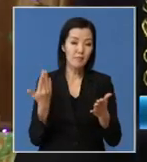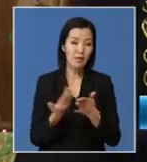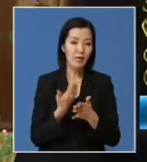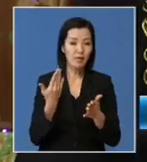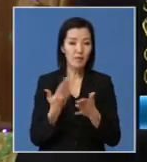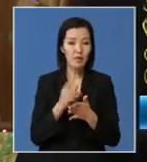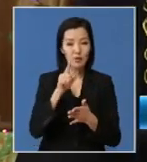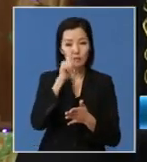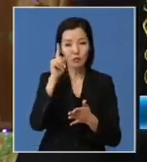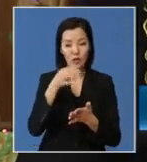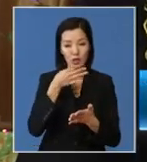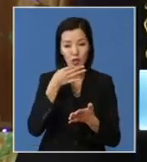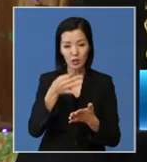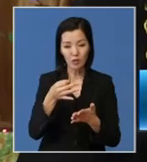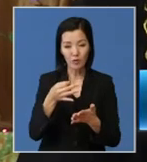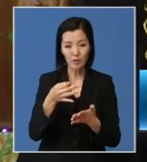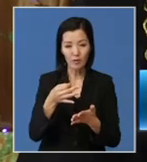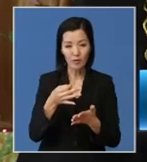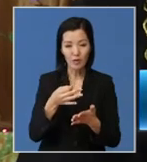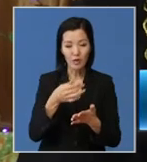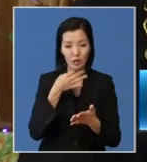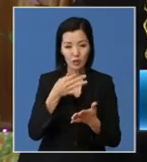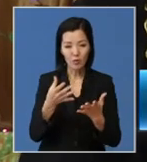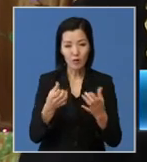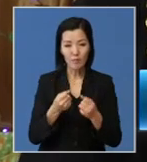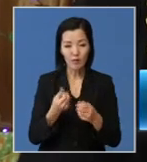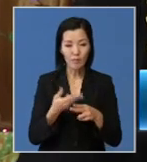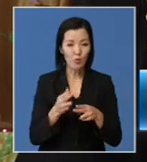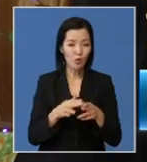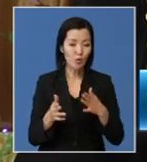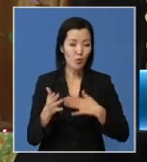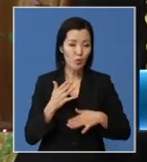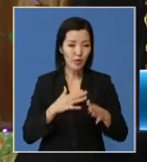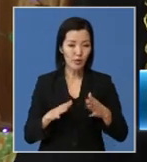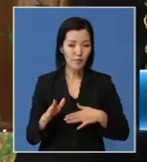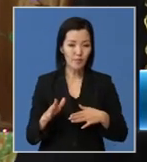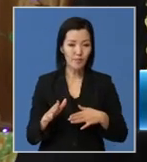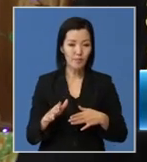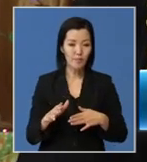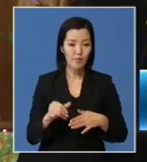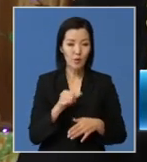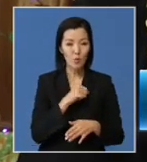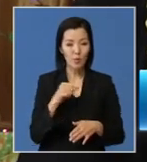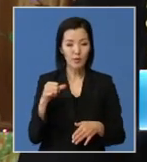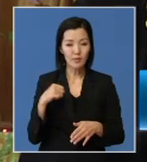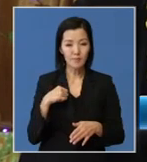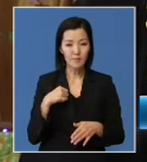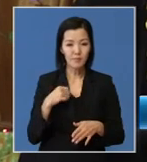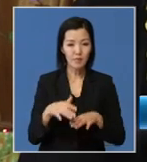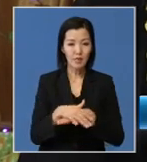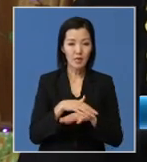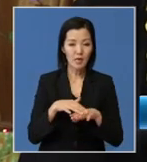берген сұрақтарына жауап беріп, жауап алып, риза болып, өз басым